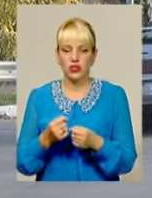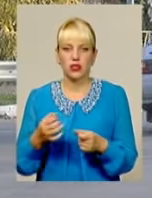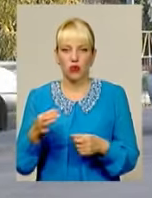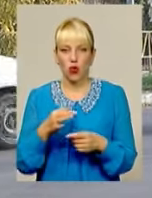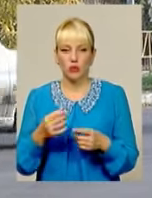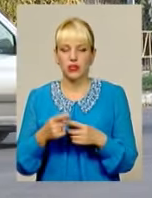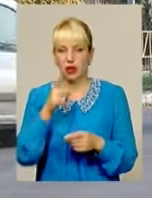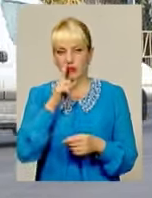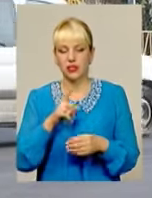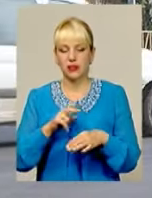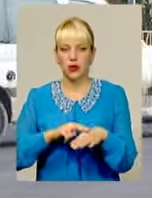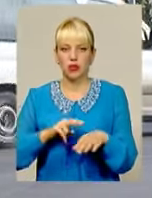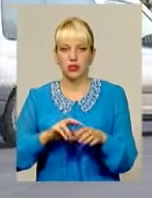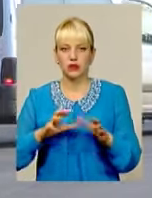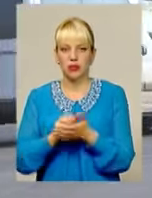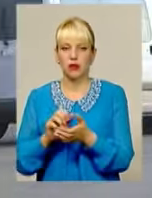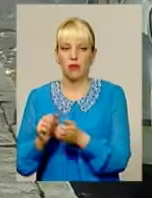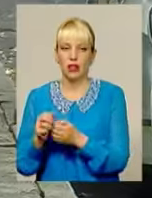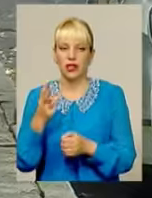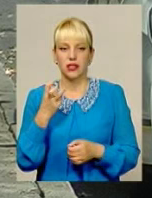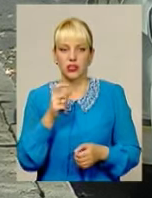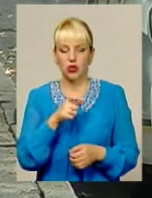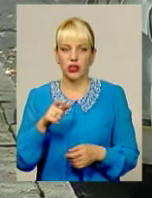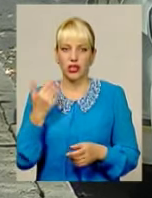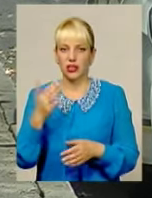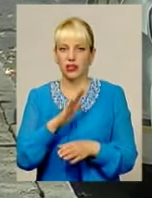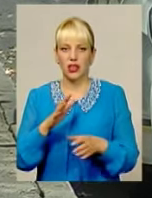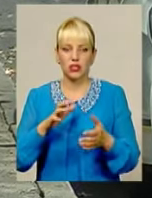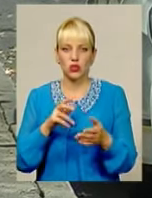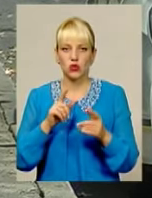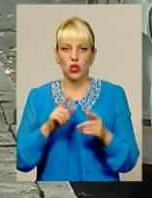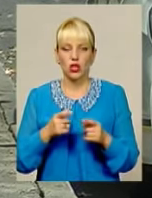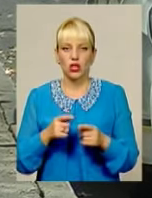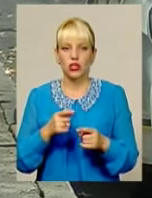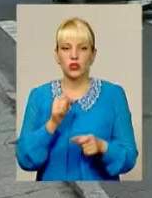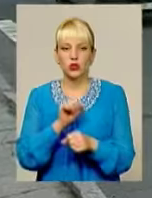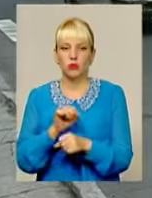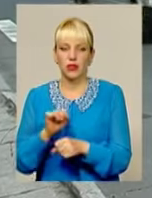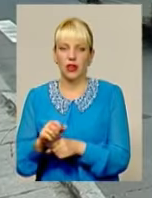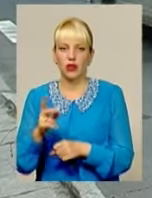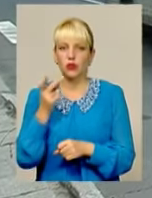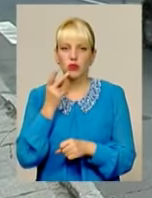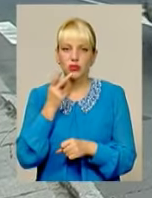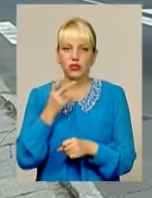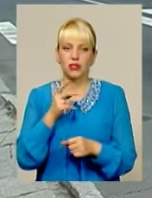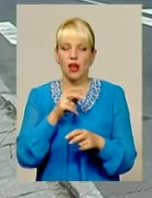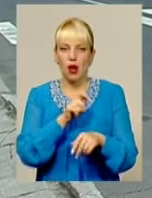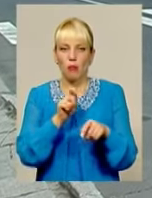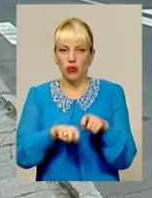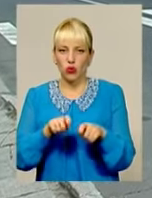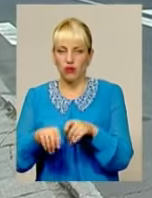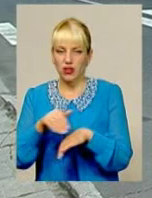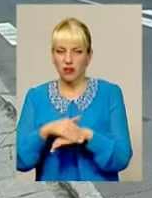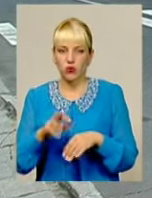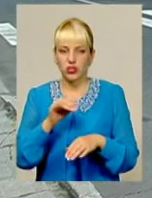правоохоронці таких спіймали майже три сотні. Їх не зупиняють ані постійні патрулювання вулиць, ані нові штрафи. До слова, найменшість за таке